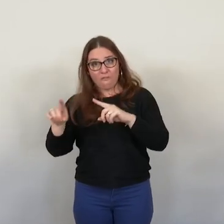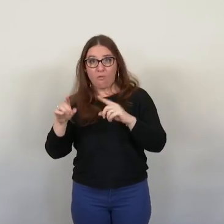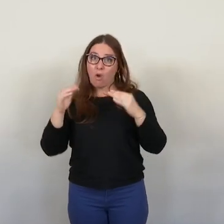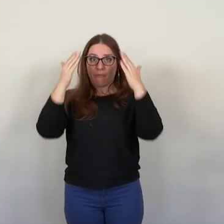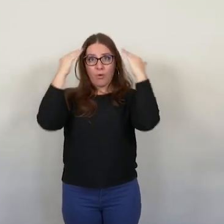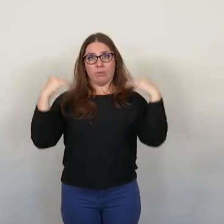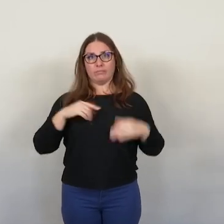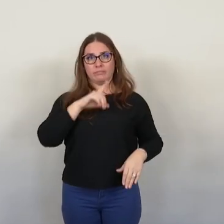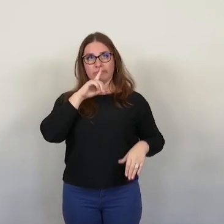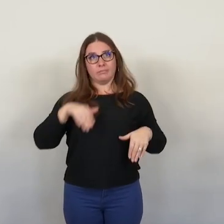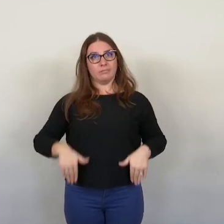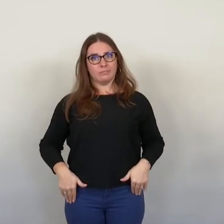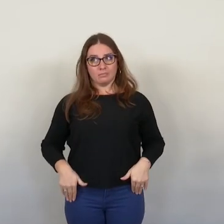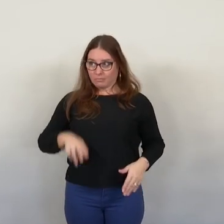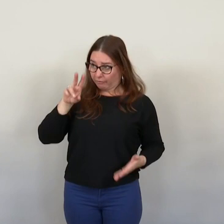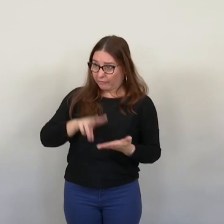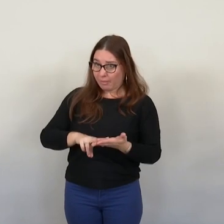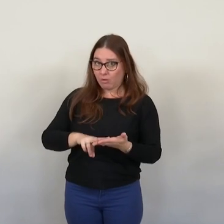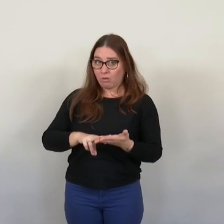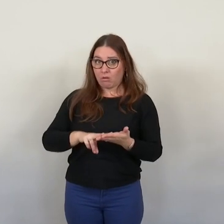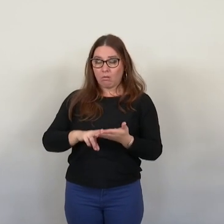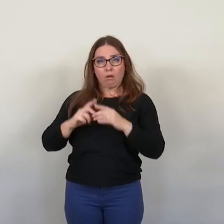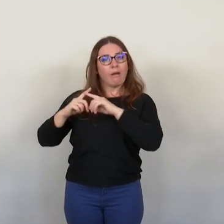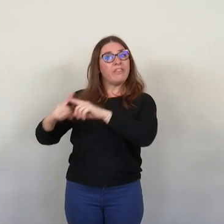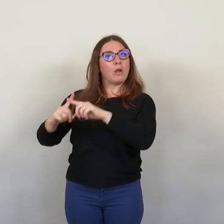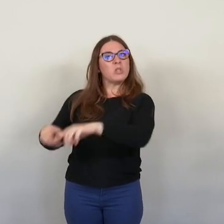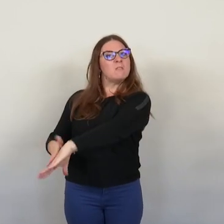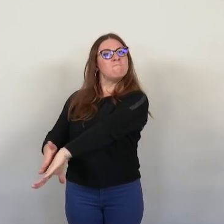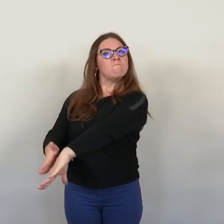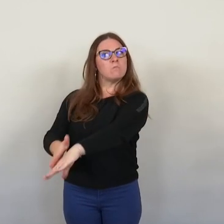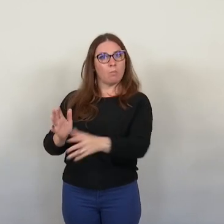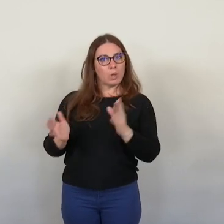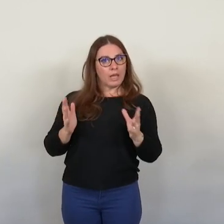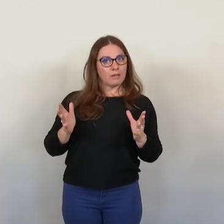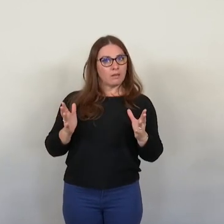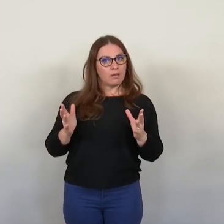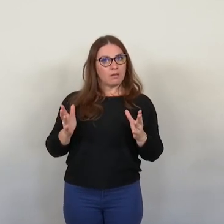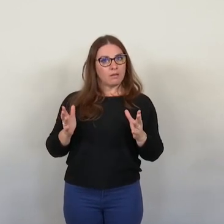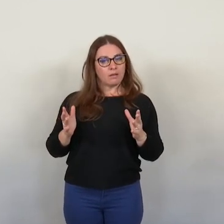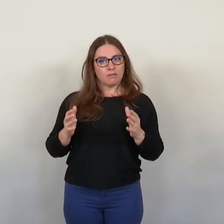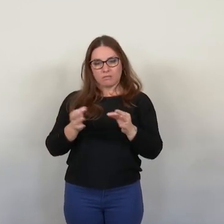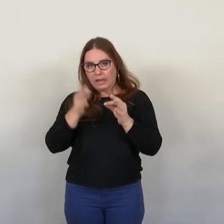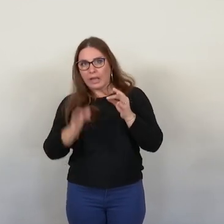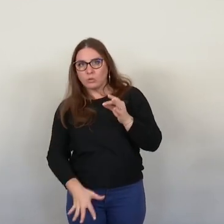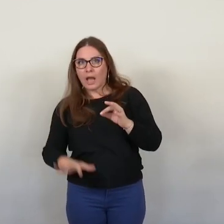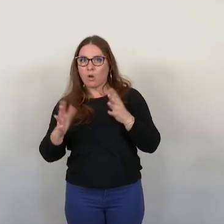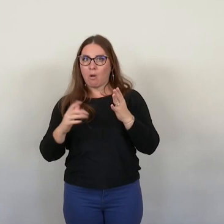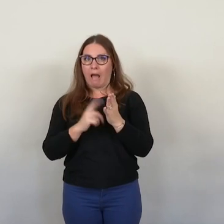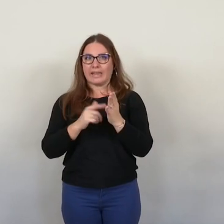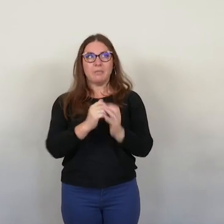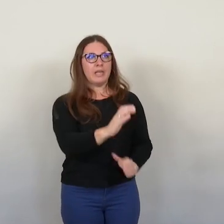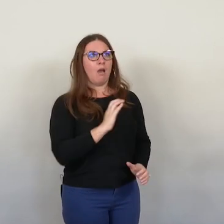silence ce silence a-t-il été négocié ce silence quel en est le prix vos indemnités plutôt que votre